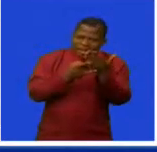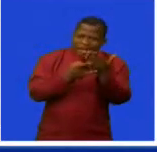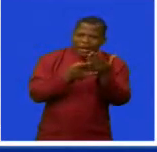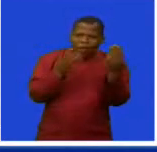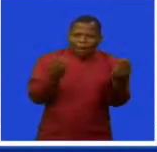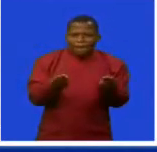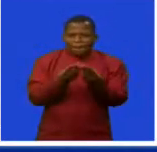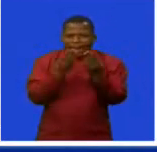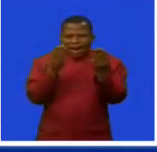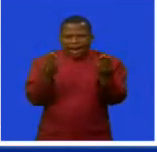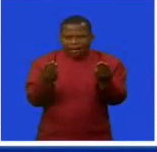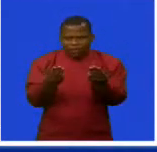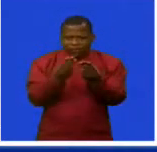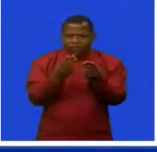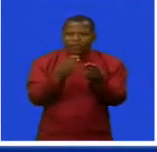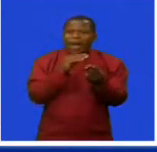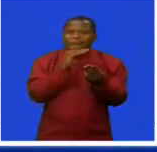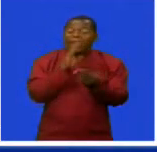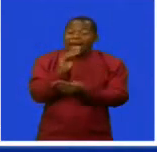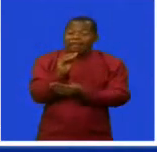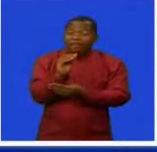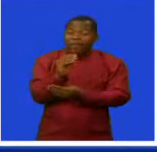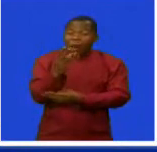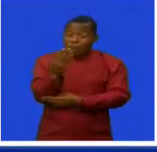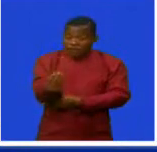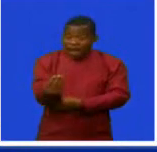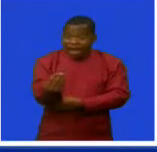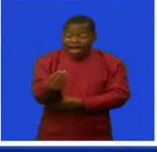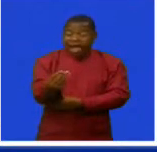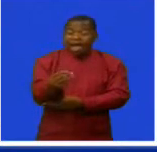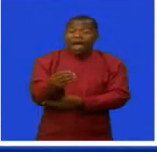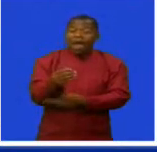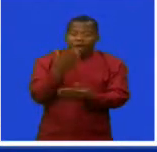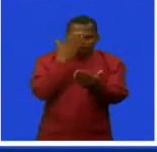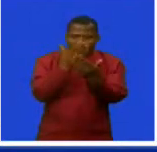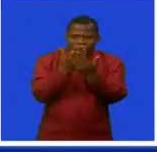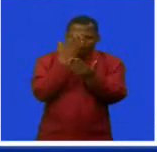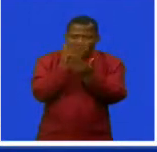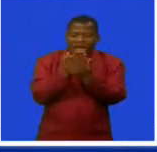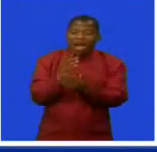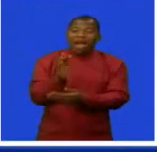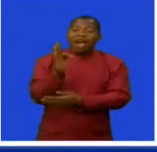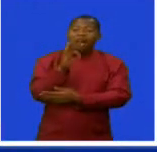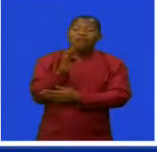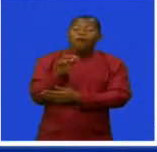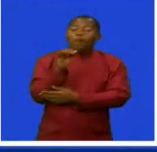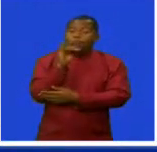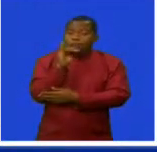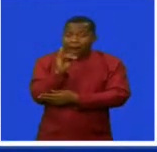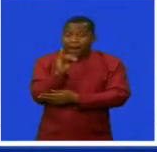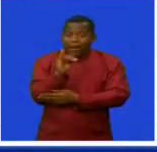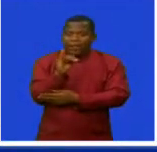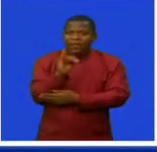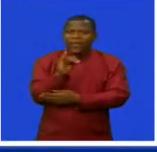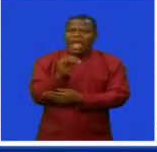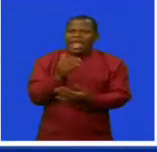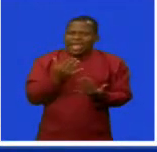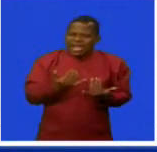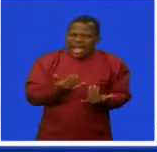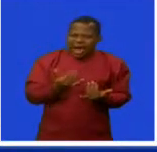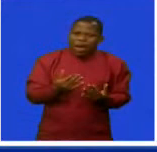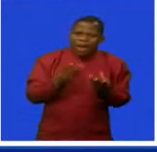Enenzawo sithole embabane central ophasene umfana ngiphasele nge-second. Lokho nanya lo ngidele kunako